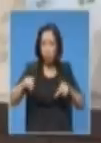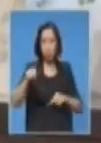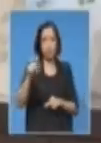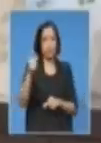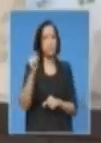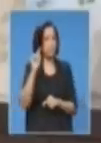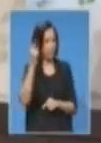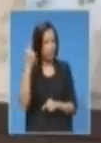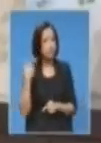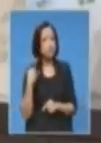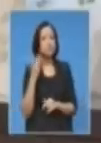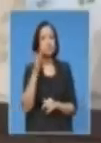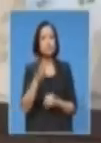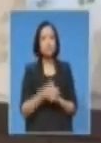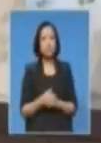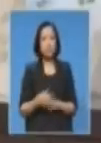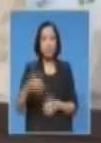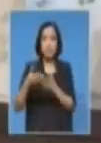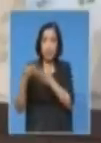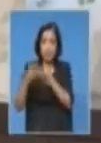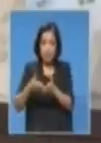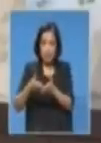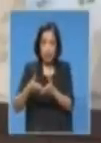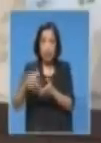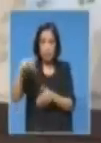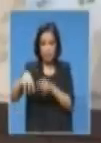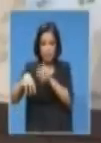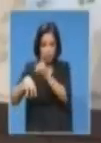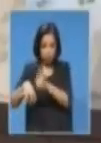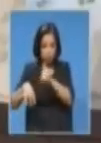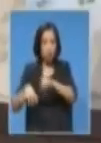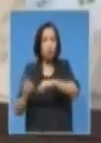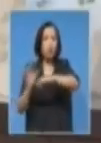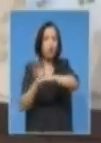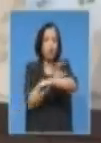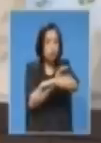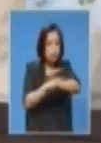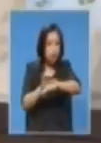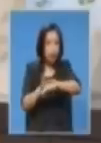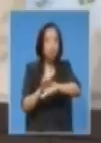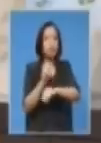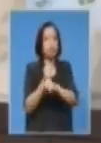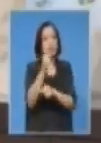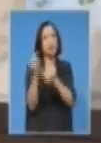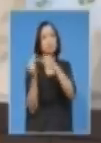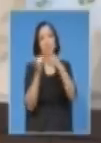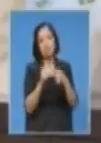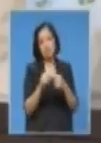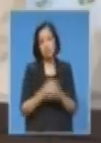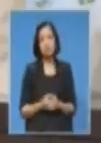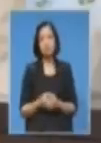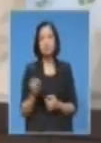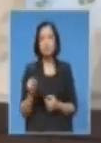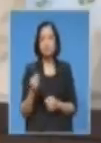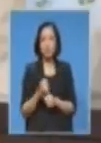บขนส่งรถไฟฟ้า BTS กับระบบขนส่งมวลชนของขสมกนะครับอันนั้นก็เป็นส่วน